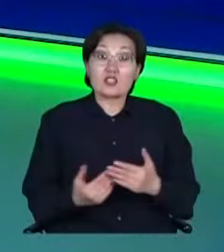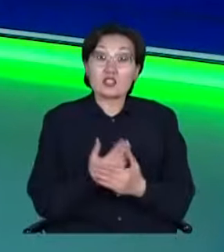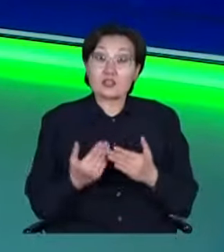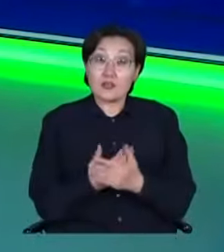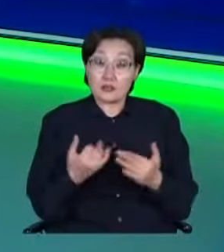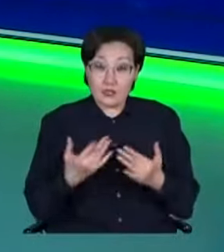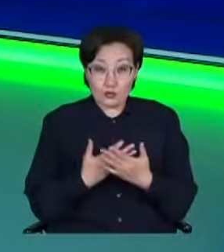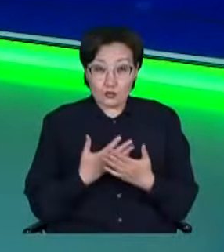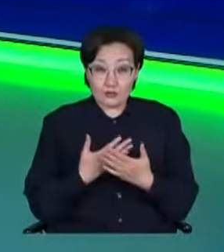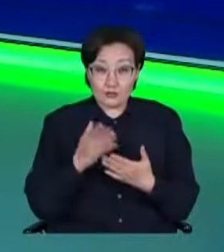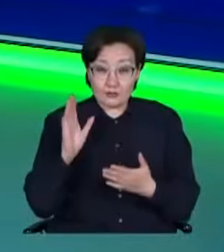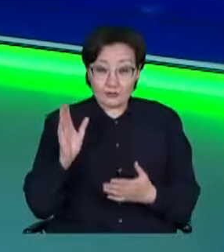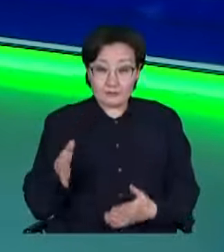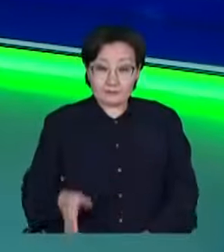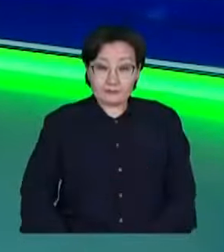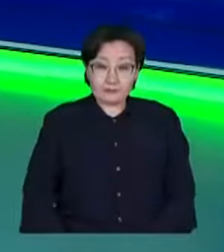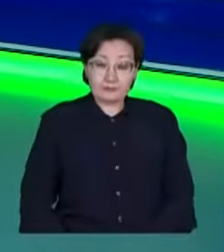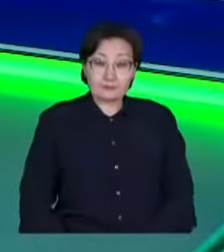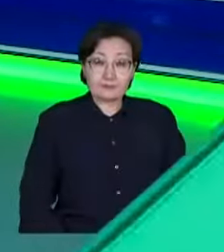Жаңалықтардың екінші жартысынан көретіндеріңіз.